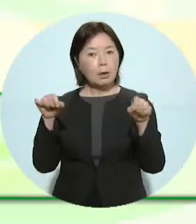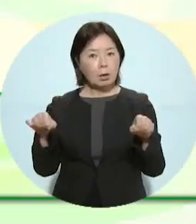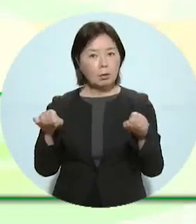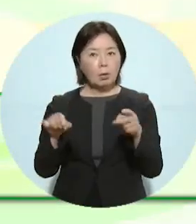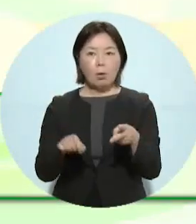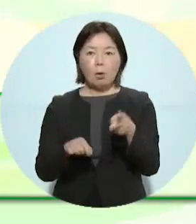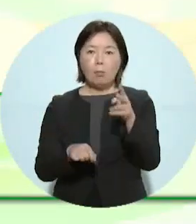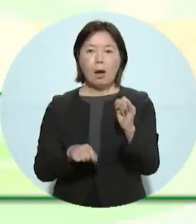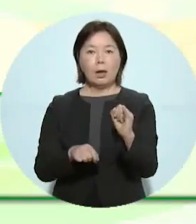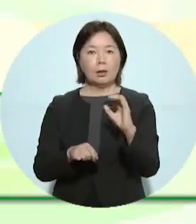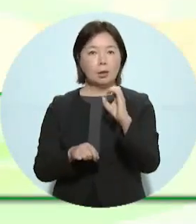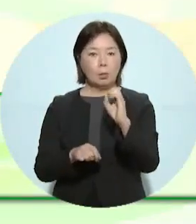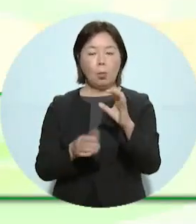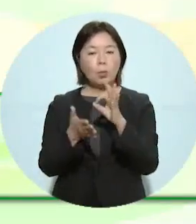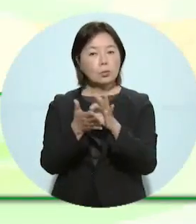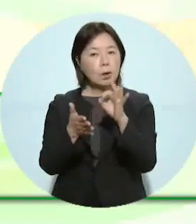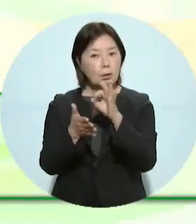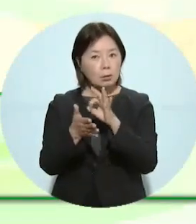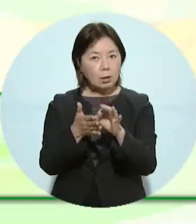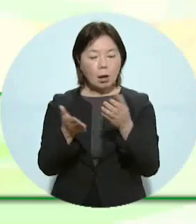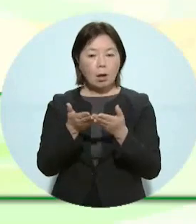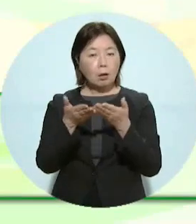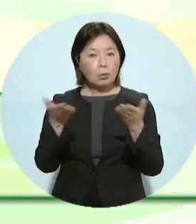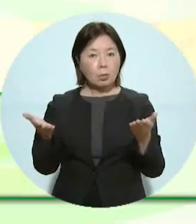組みを行っています。